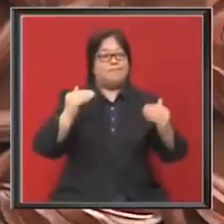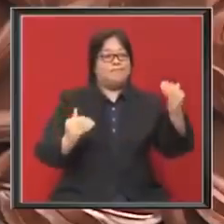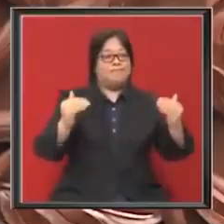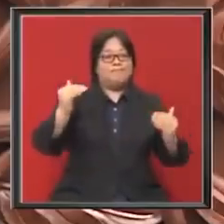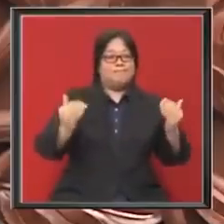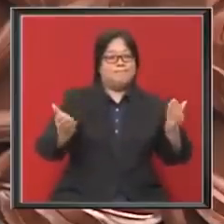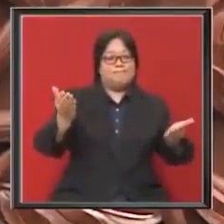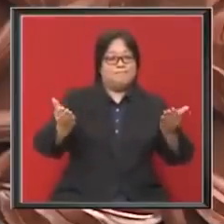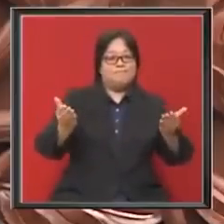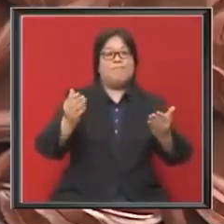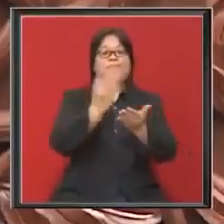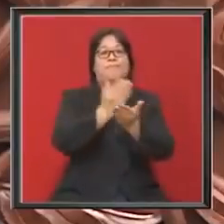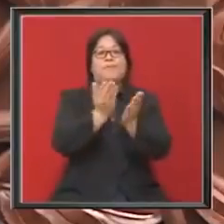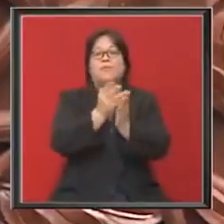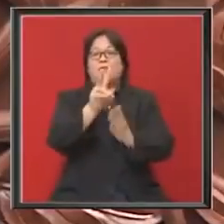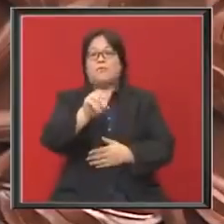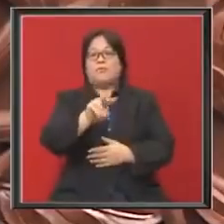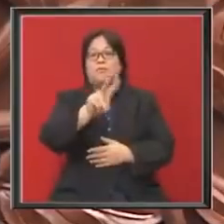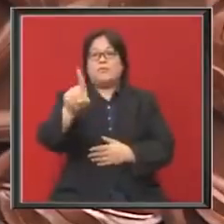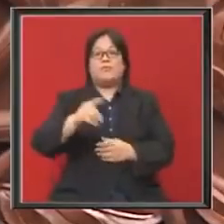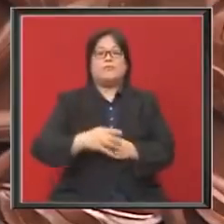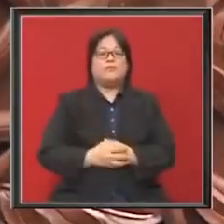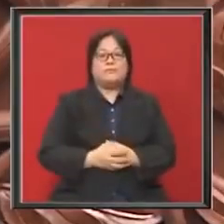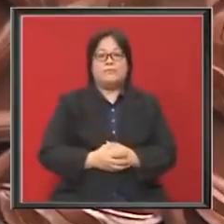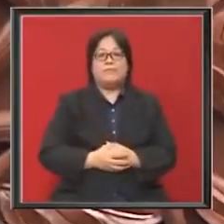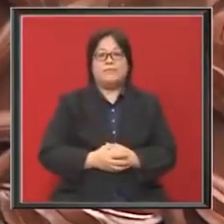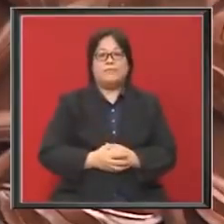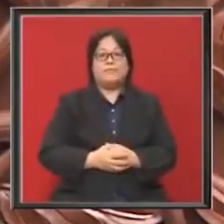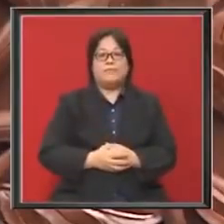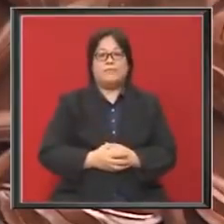mempertimbangkan belanjawan 2021